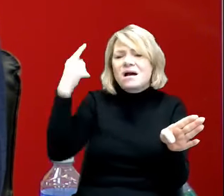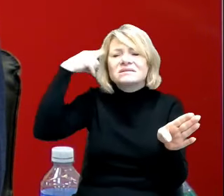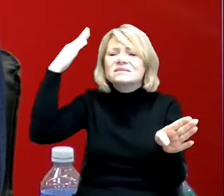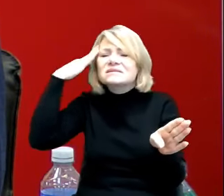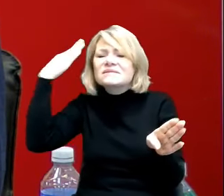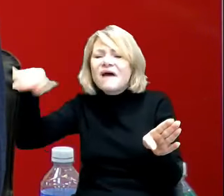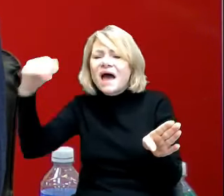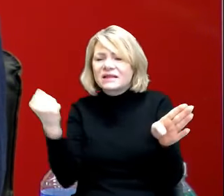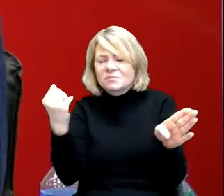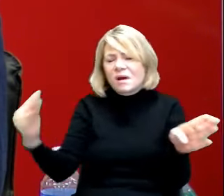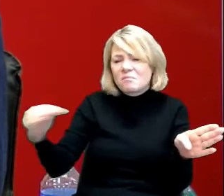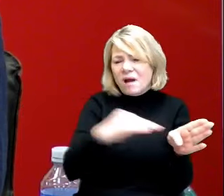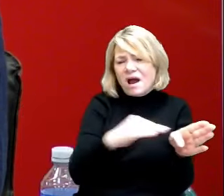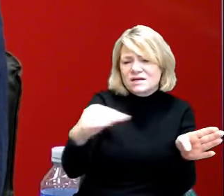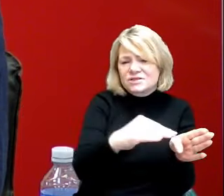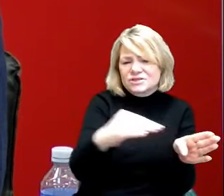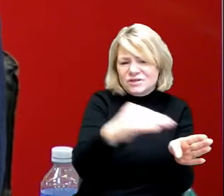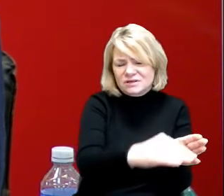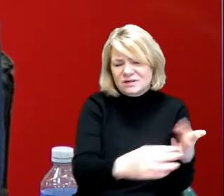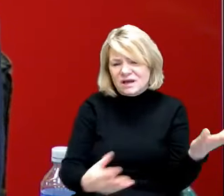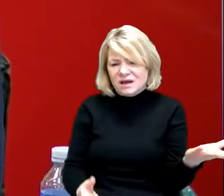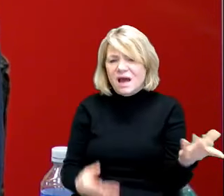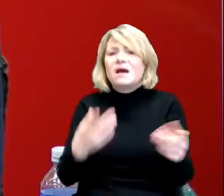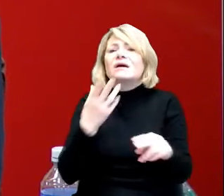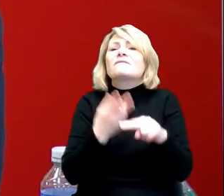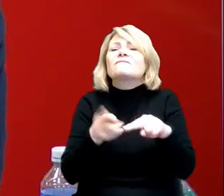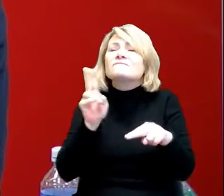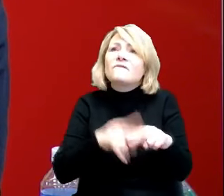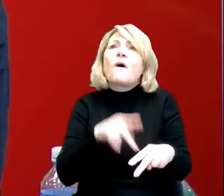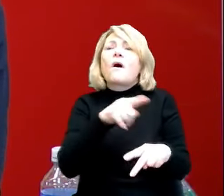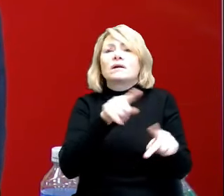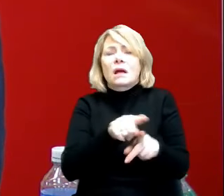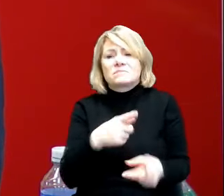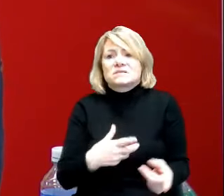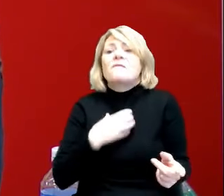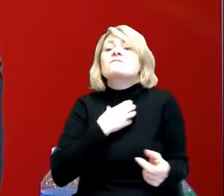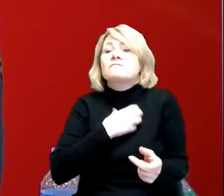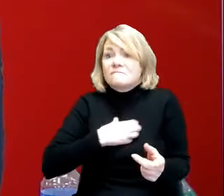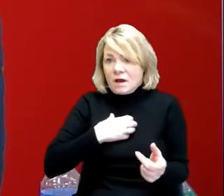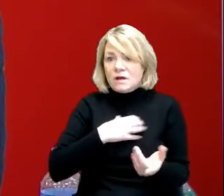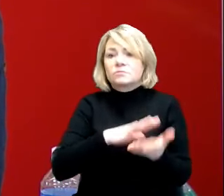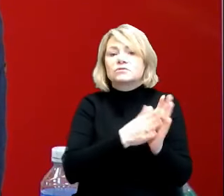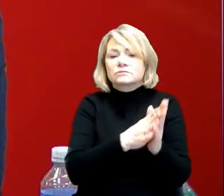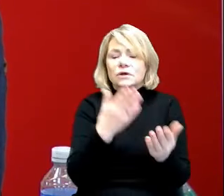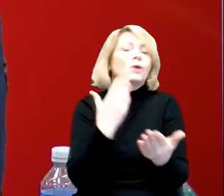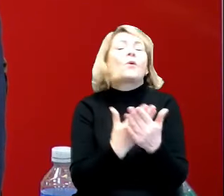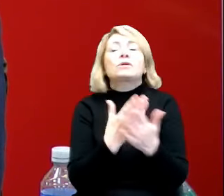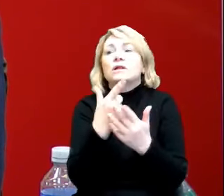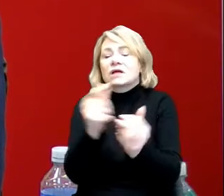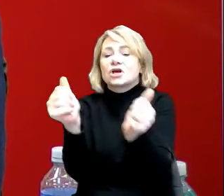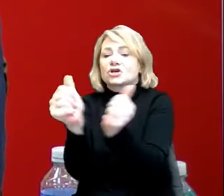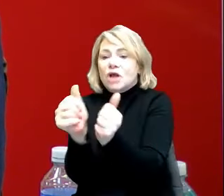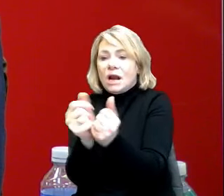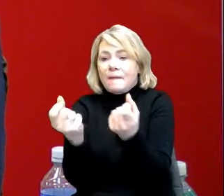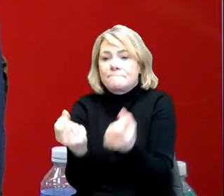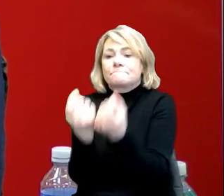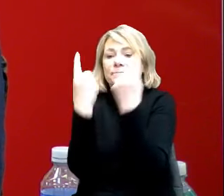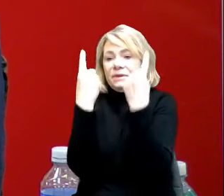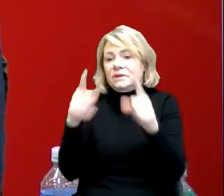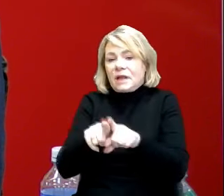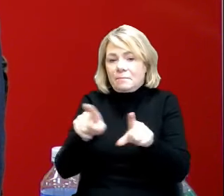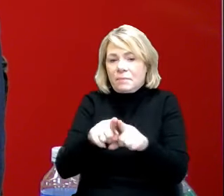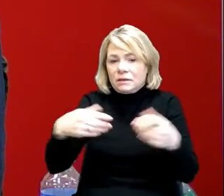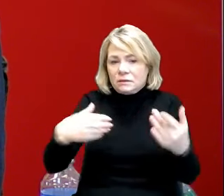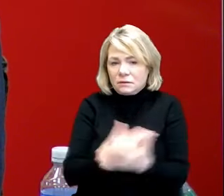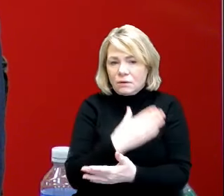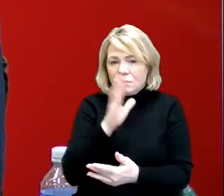kvartalo yra prasmingas dar ir tame kad a šalia atsidurs turbūt neužilgo ir teismų